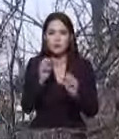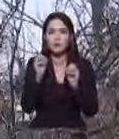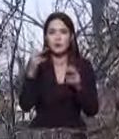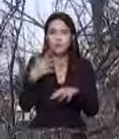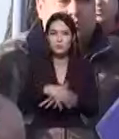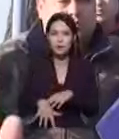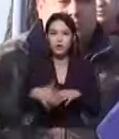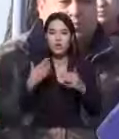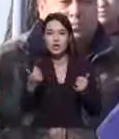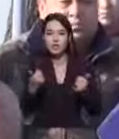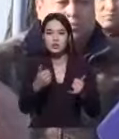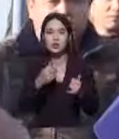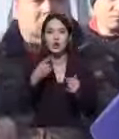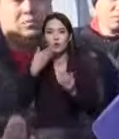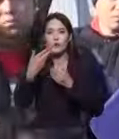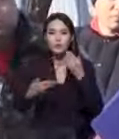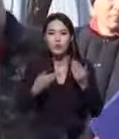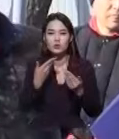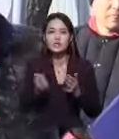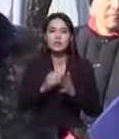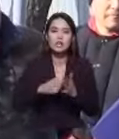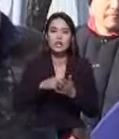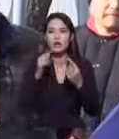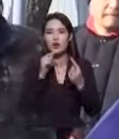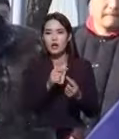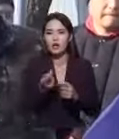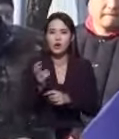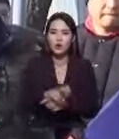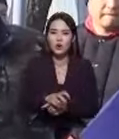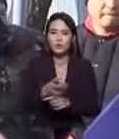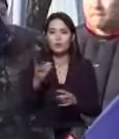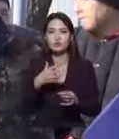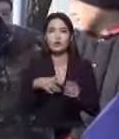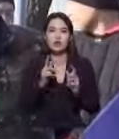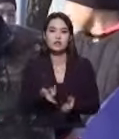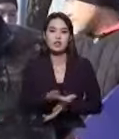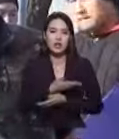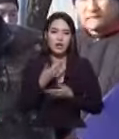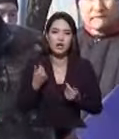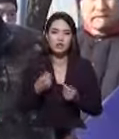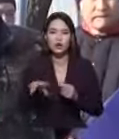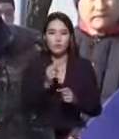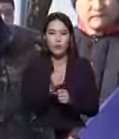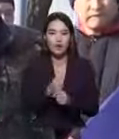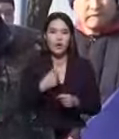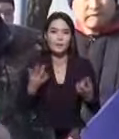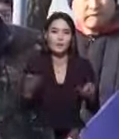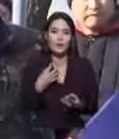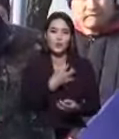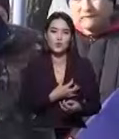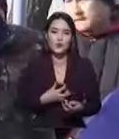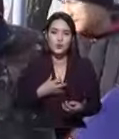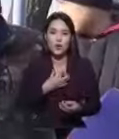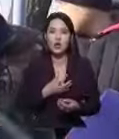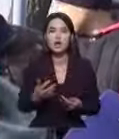дискриминация. Бір жерден сұрасақ, а жоқ, бұл деген сіздің жеріңіз. Жолды жасамаймыз, біз ақша жинап деген жолдарымыз жасаймыз. Бізге себет керек, ақша